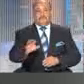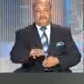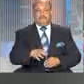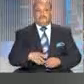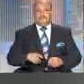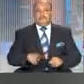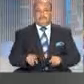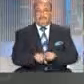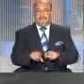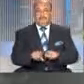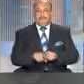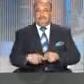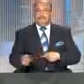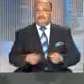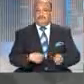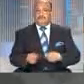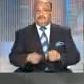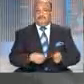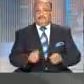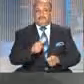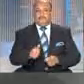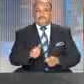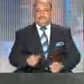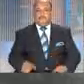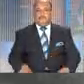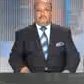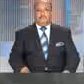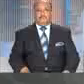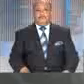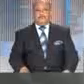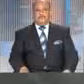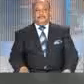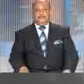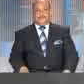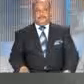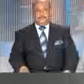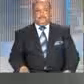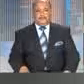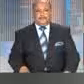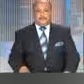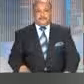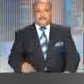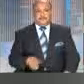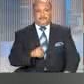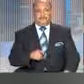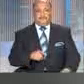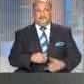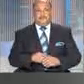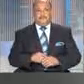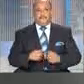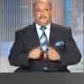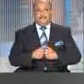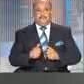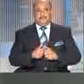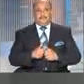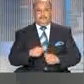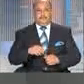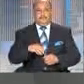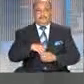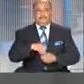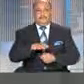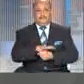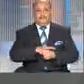وتعدد المنتوجات فإن آراء الزائرين قد اختلفت بين من يطالب بالتجديد خلافا للدورات السابقة وبين من يشجع